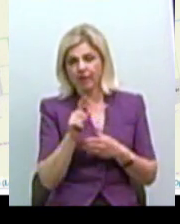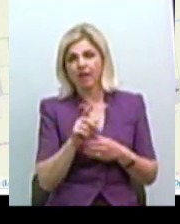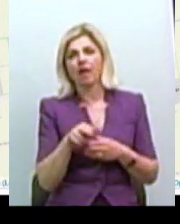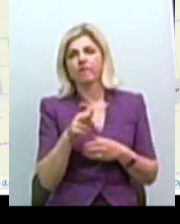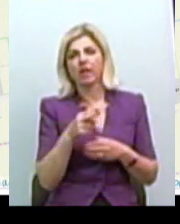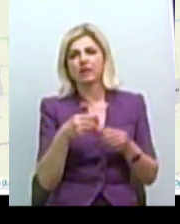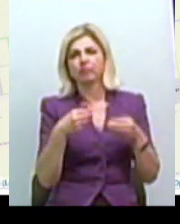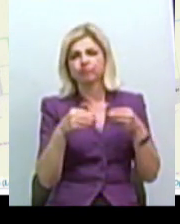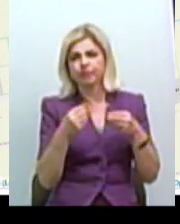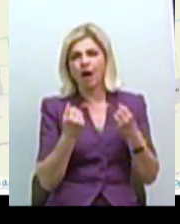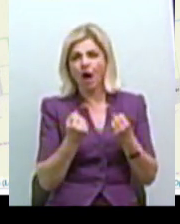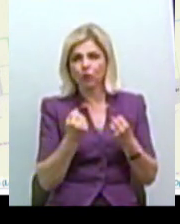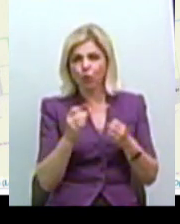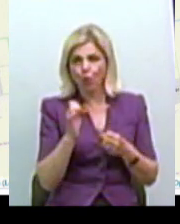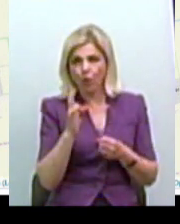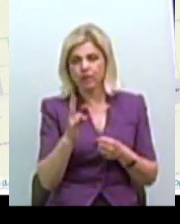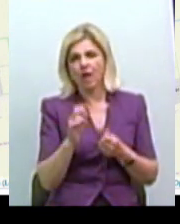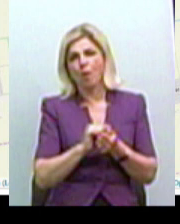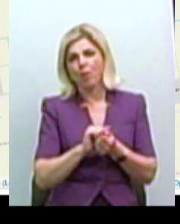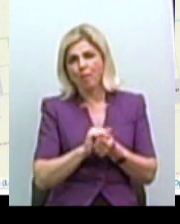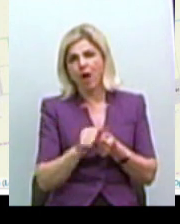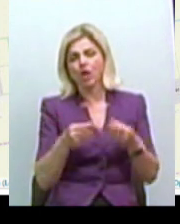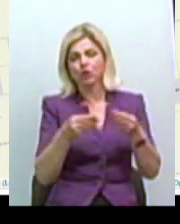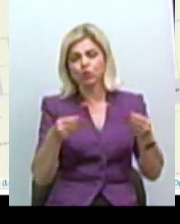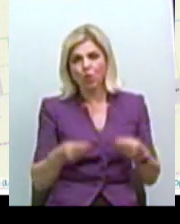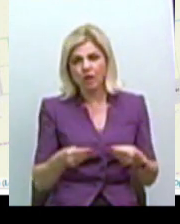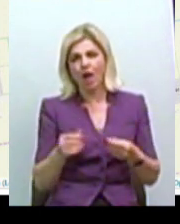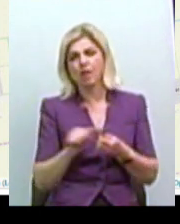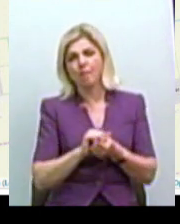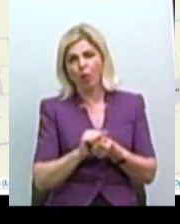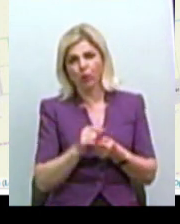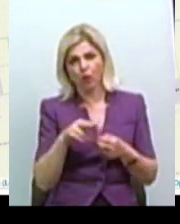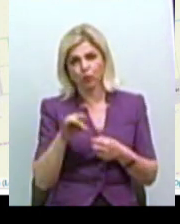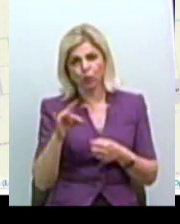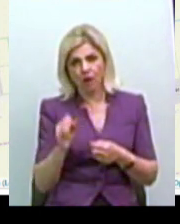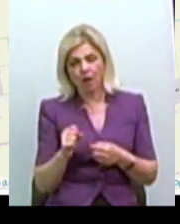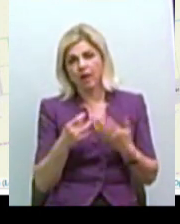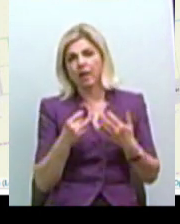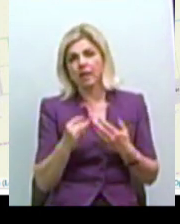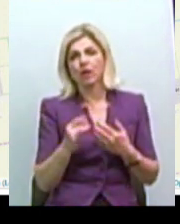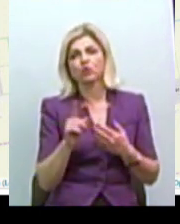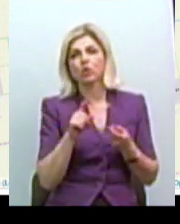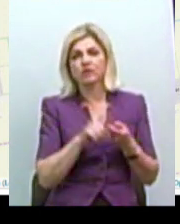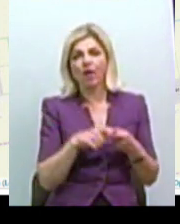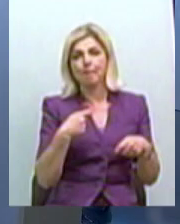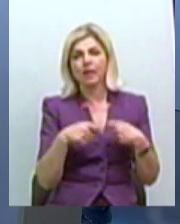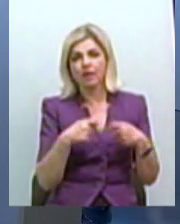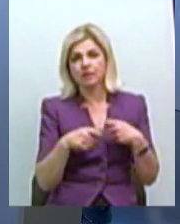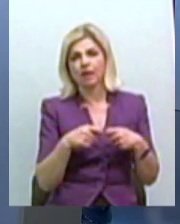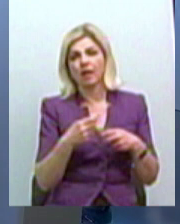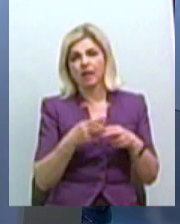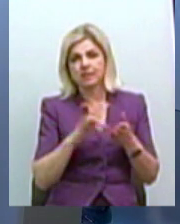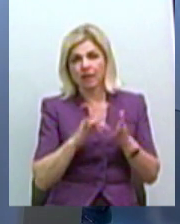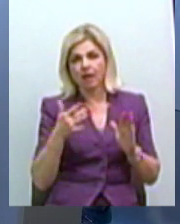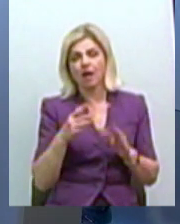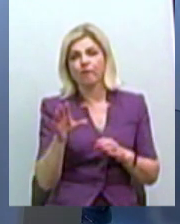архівний аркуш, там книжно-журнальна, так, макулатура. Ну і звісно, що стосується пластика, скла, це все ж